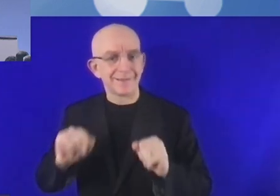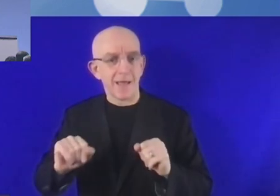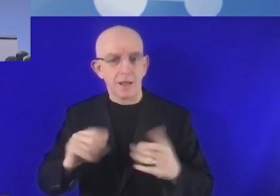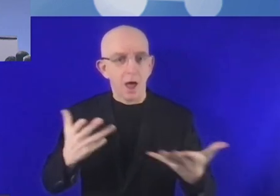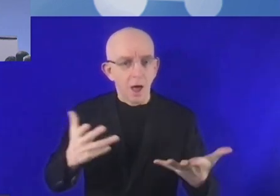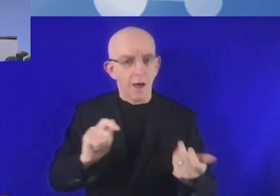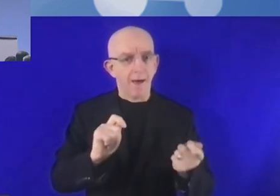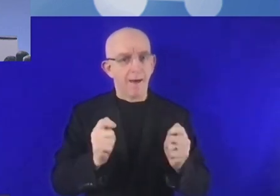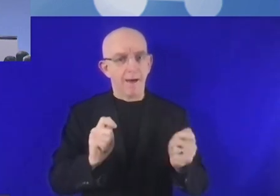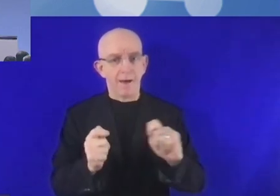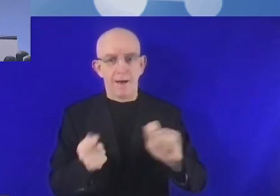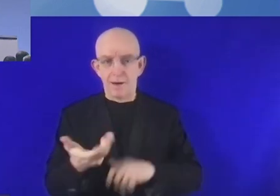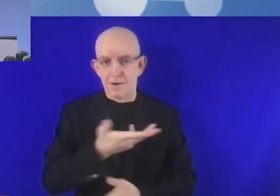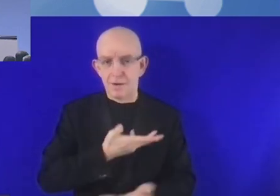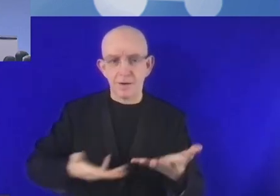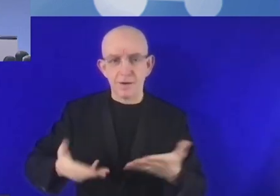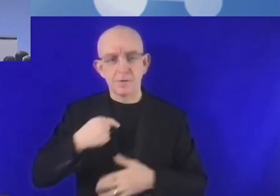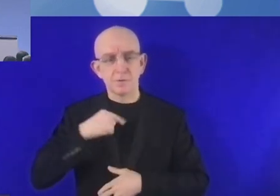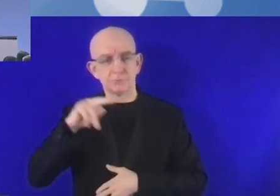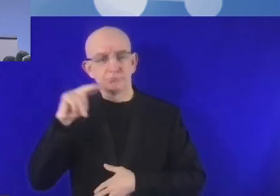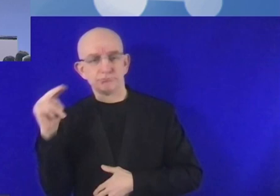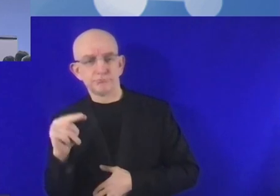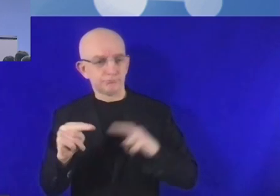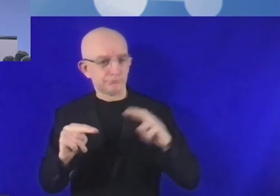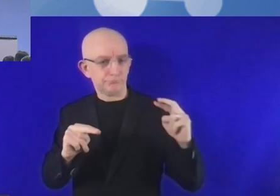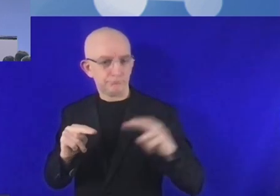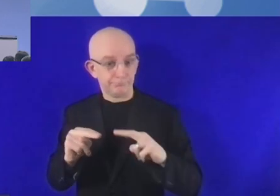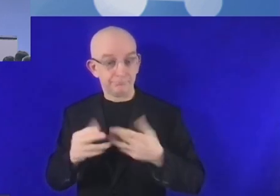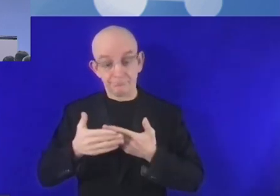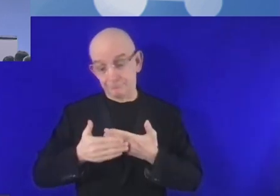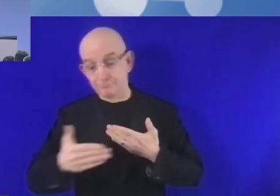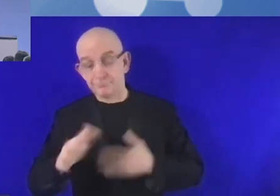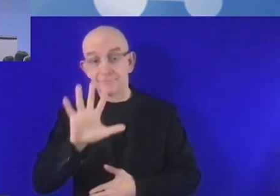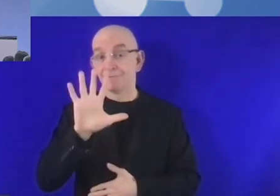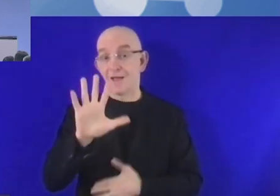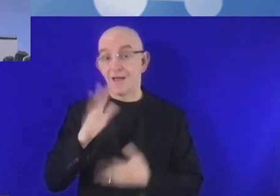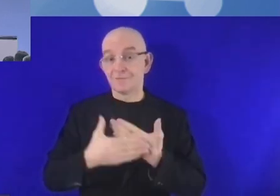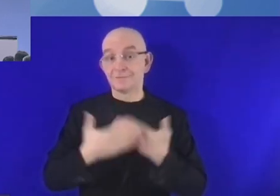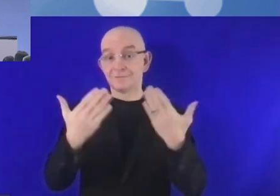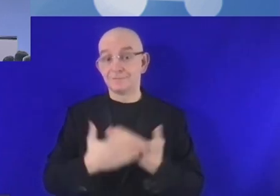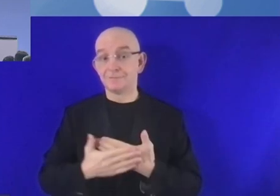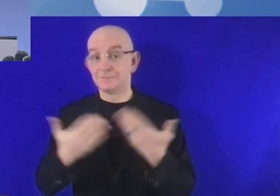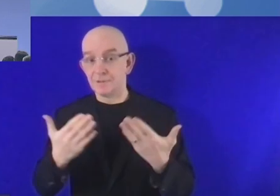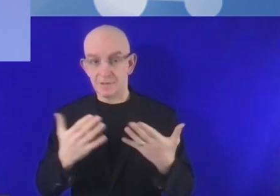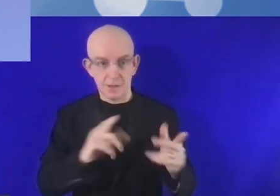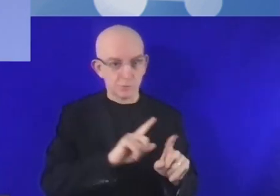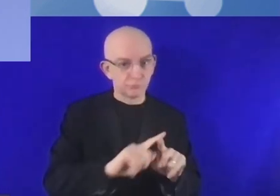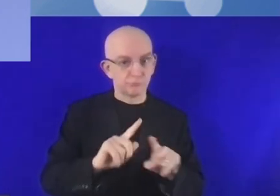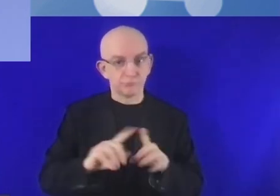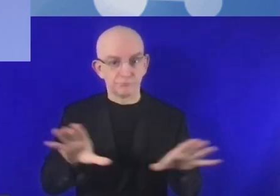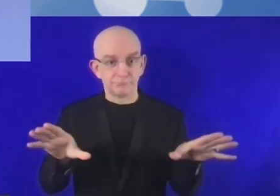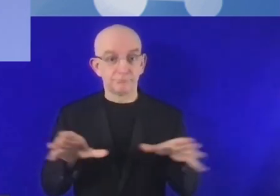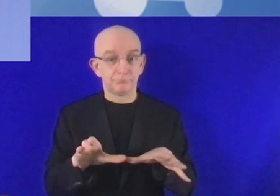opinię. Przed nami 5 dni pełnych wydarzeń, wykładów,